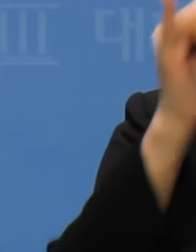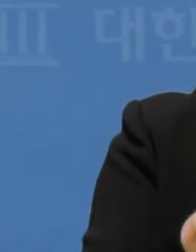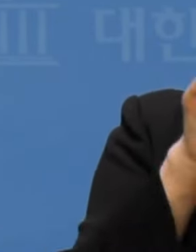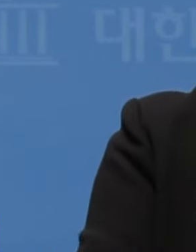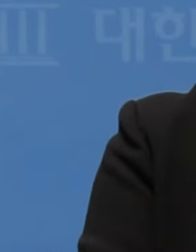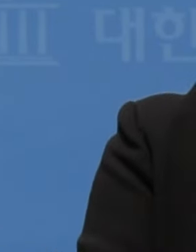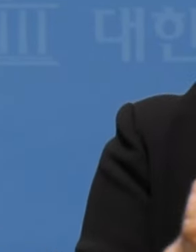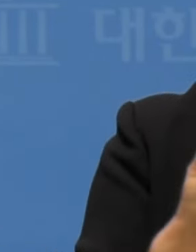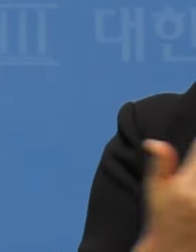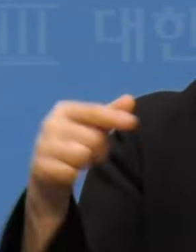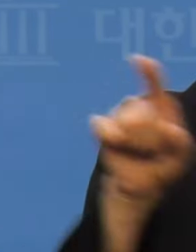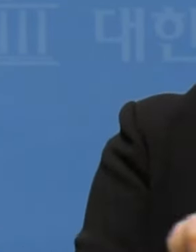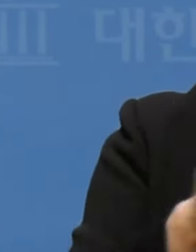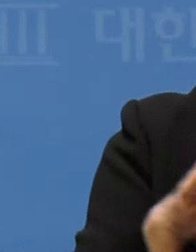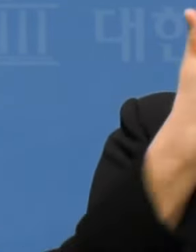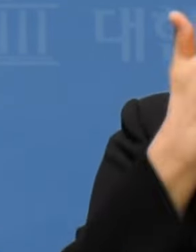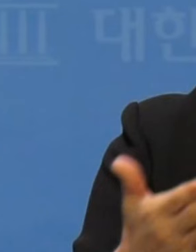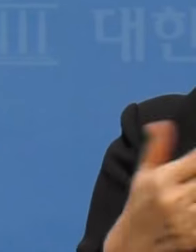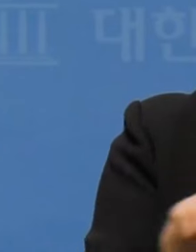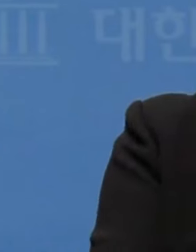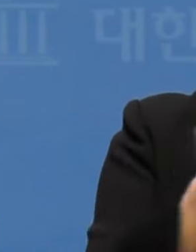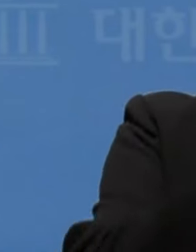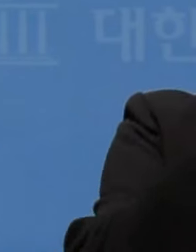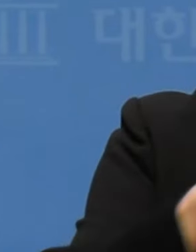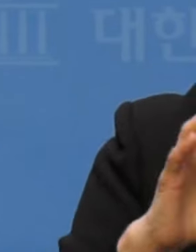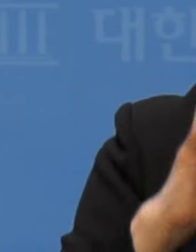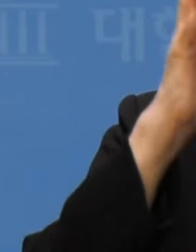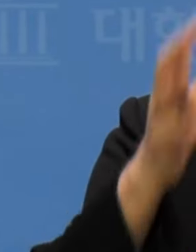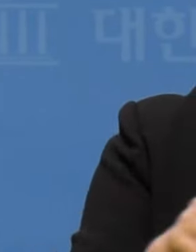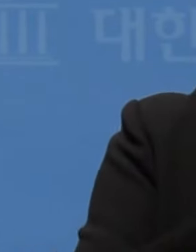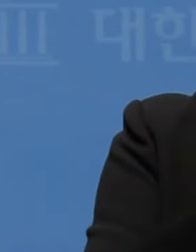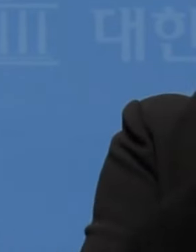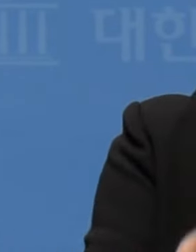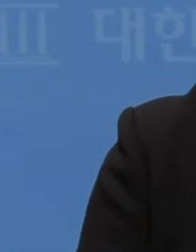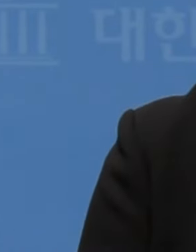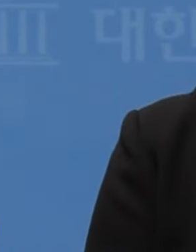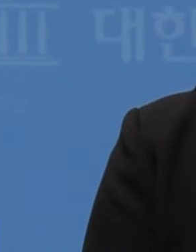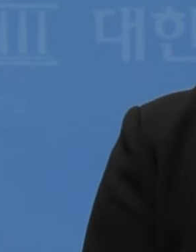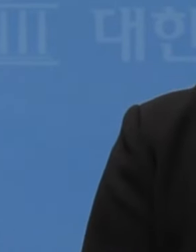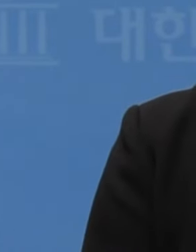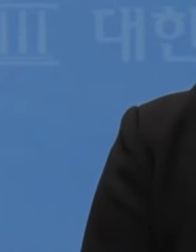문제를 함께 해결해 나갈 수 있는 가장 국제적인 후보라고 자신합니다.